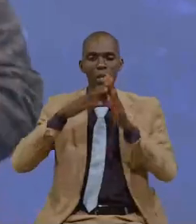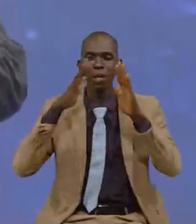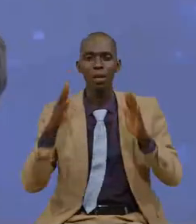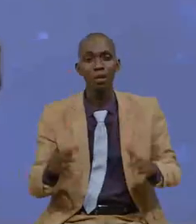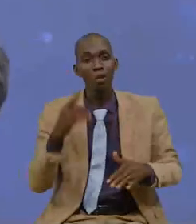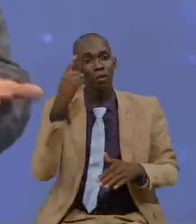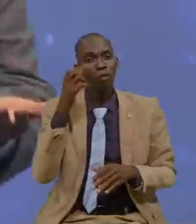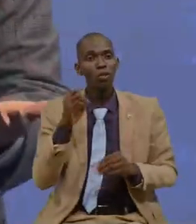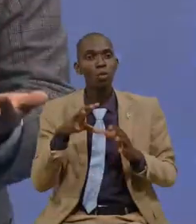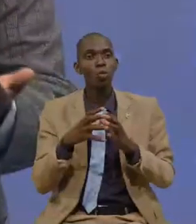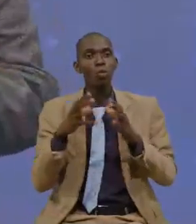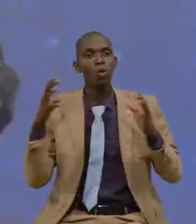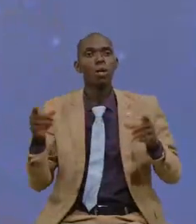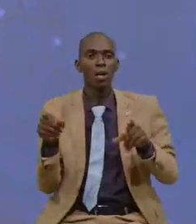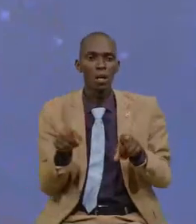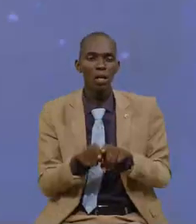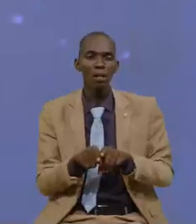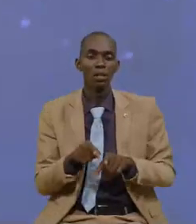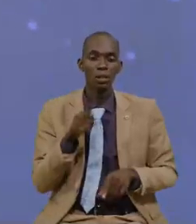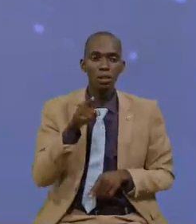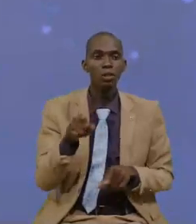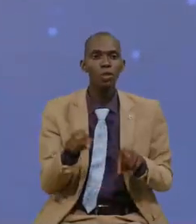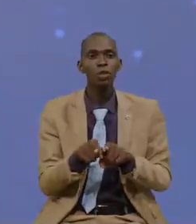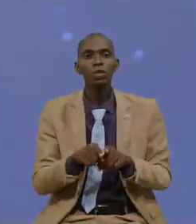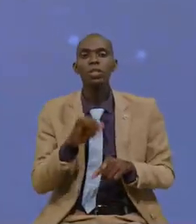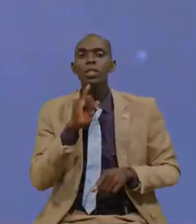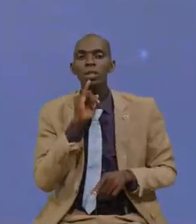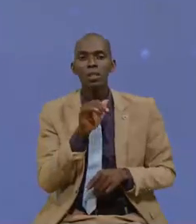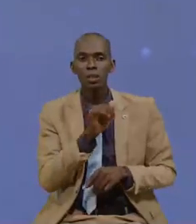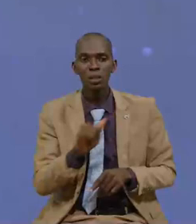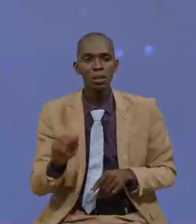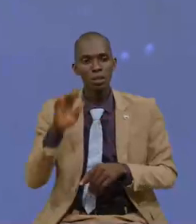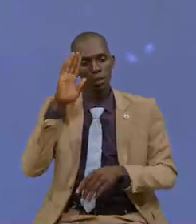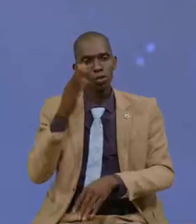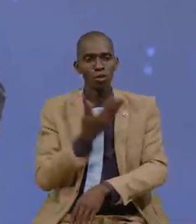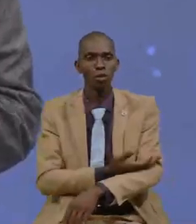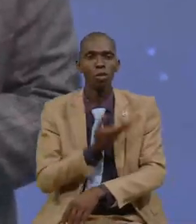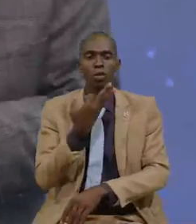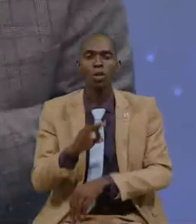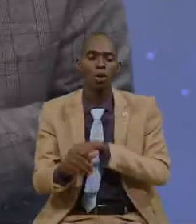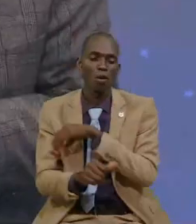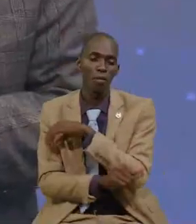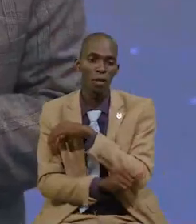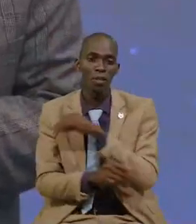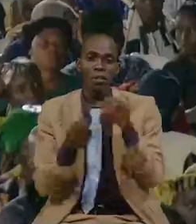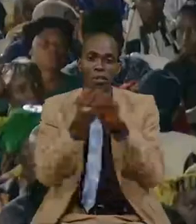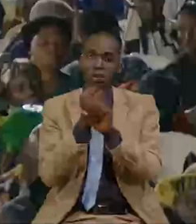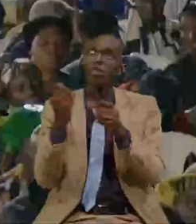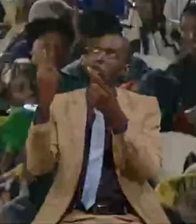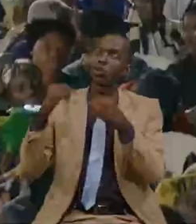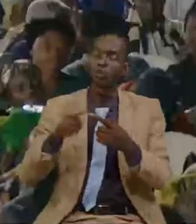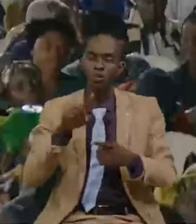entré aujourd'hui dans cette maison, parce que celui-ci est aussi un fils d'Abraham.